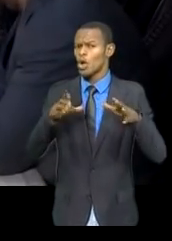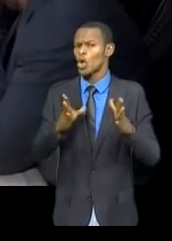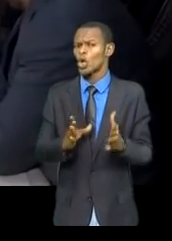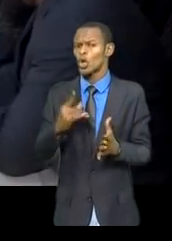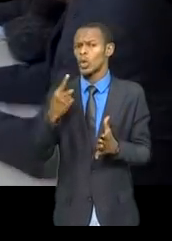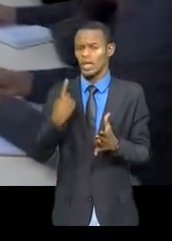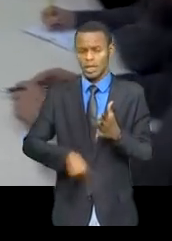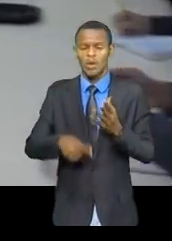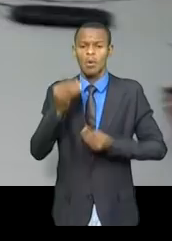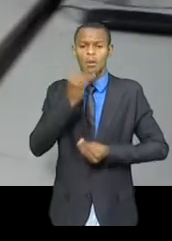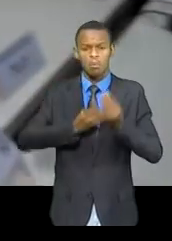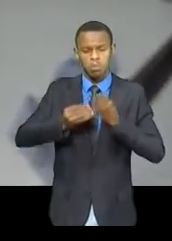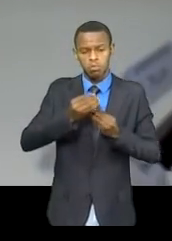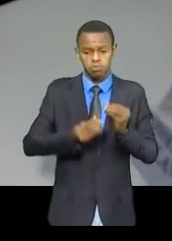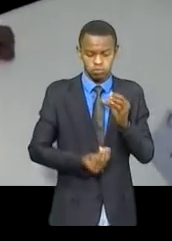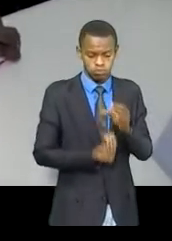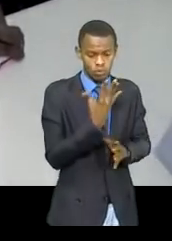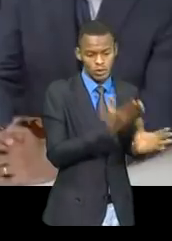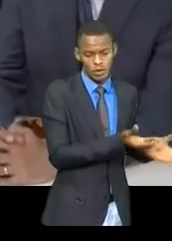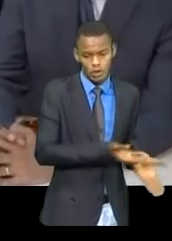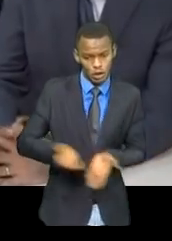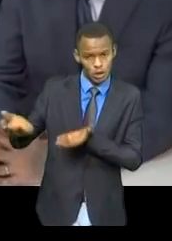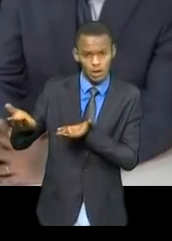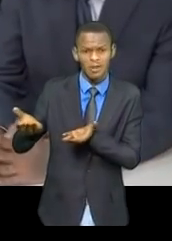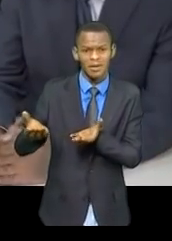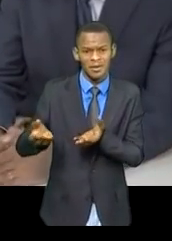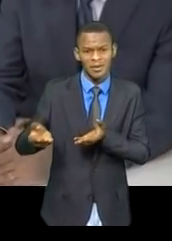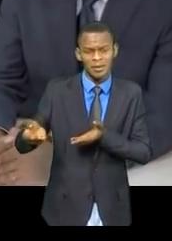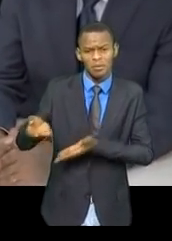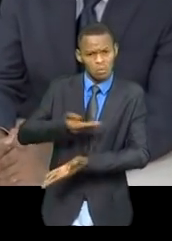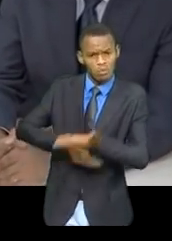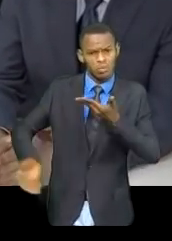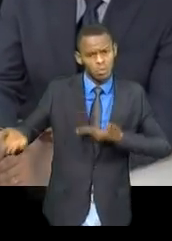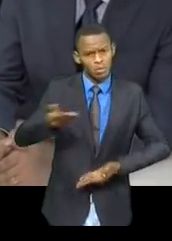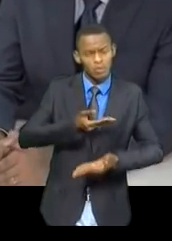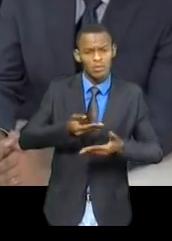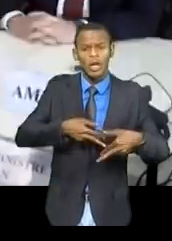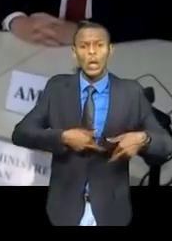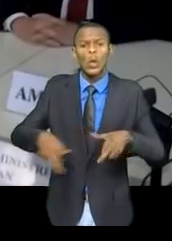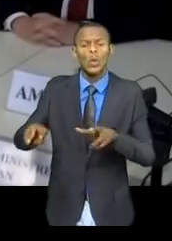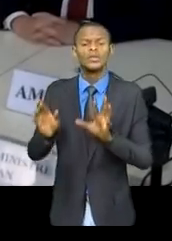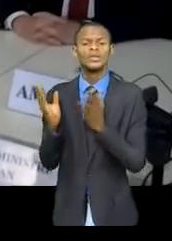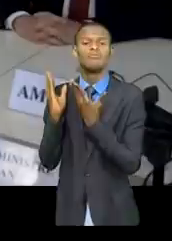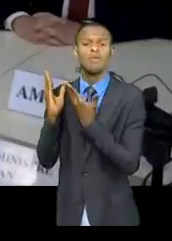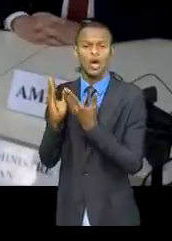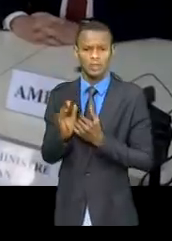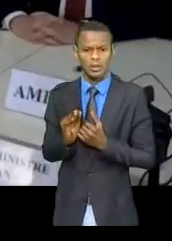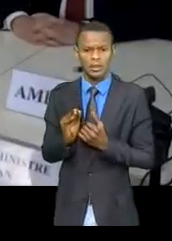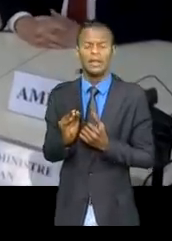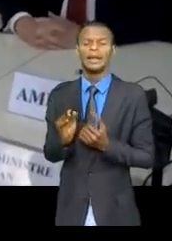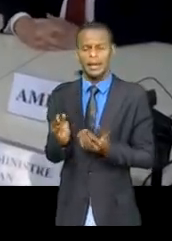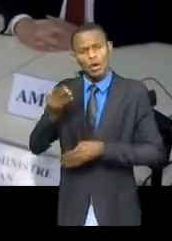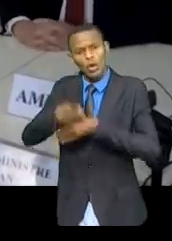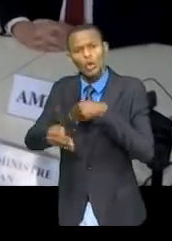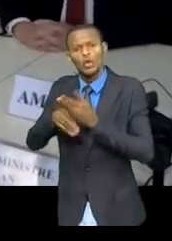dirige Jean-Michel Samalukonde. Le ministre d'État en charge du plan, Christian Mwando Simba Kabulo, joue sa